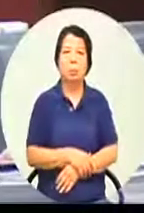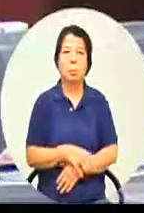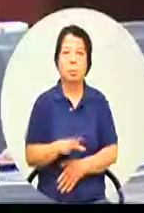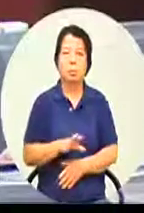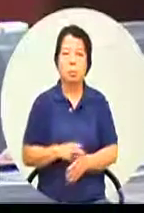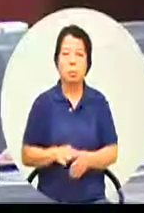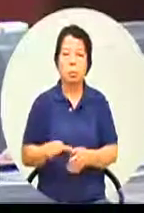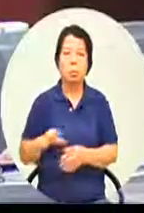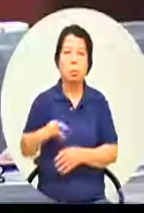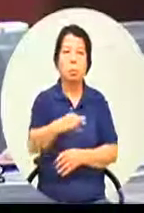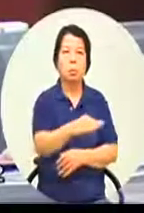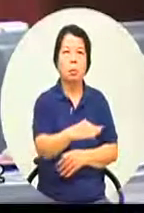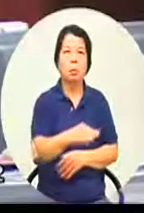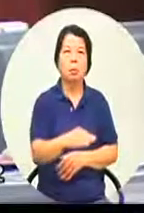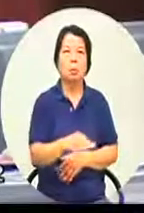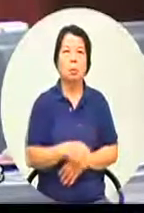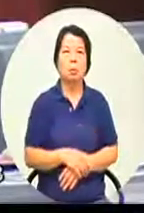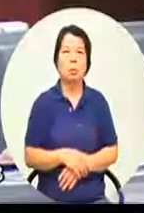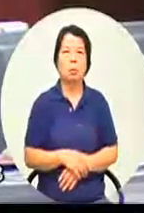到我们的